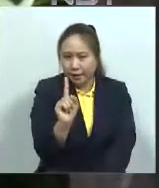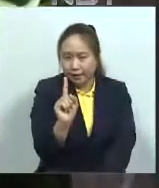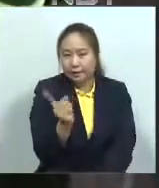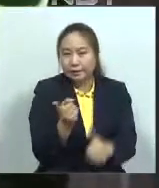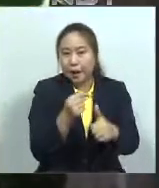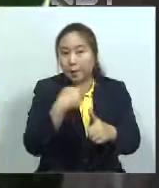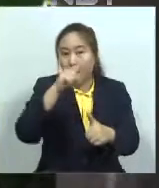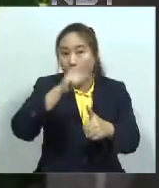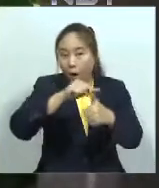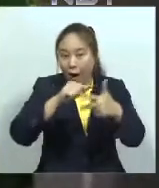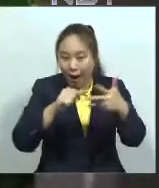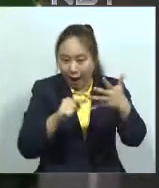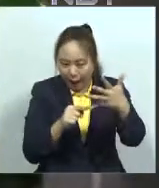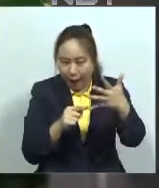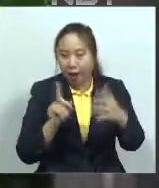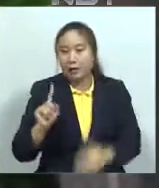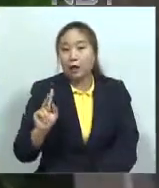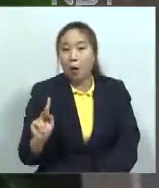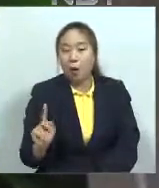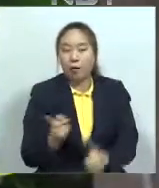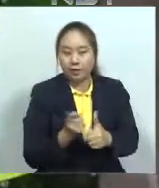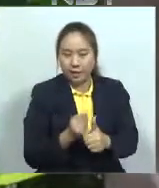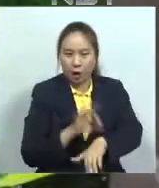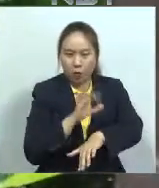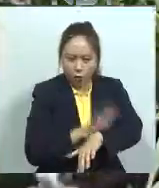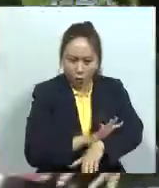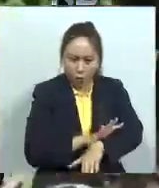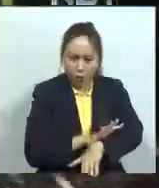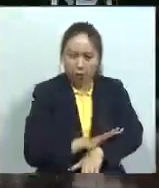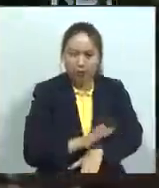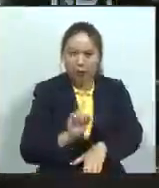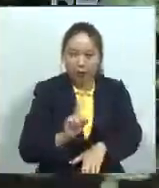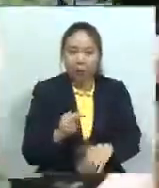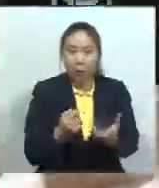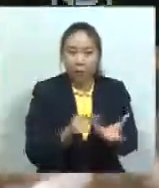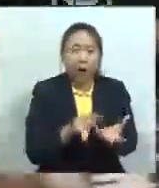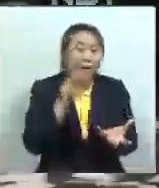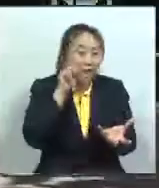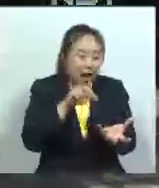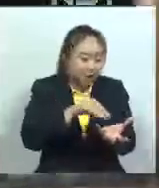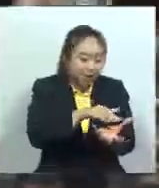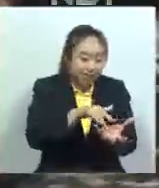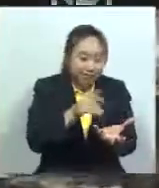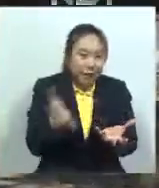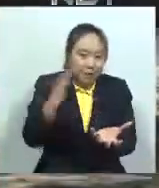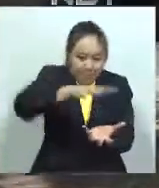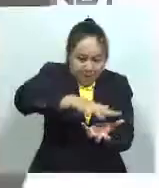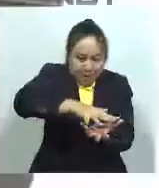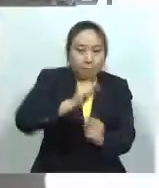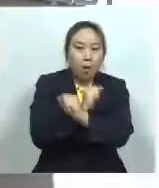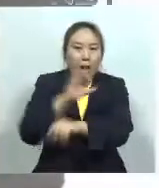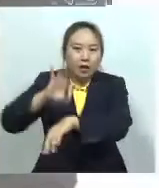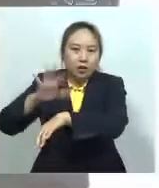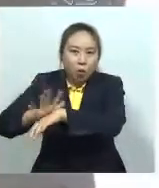การ5ป1ขอ5ปก็คือปราบยุงลายด้วยการปิดภาชนะใส่น้ำให้มิดชิดเพื่อไม่ให้ยุงลายลงไปวาง